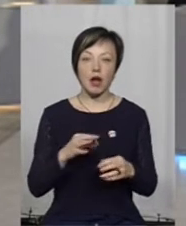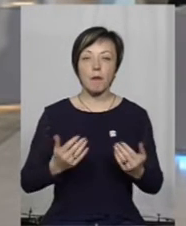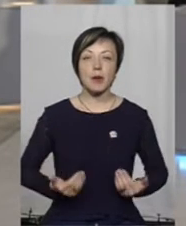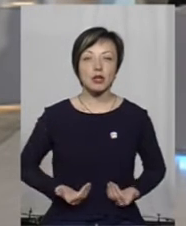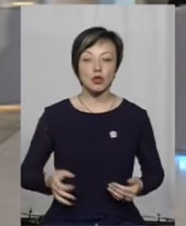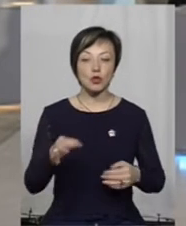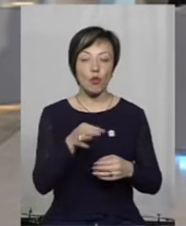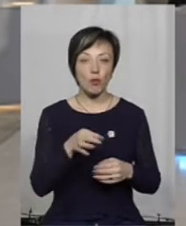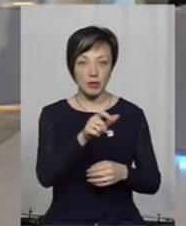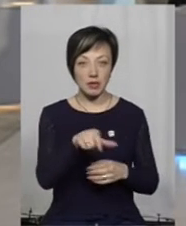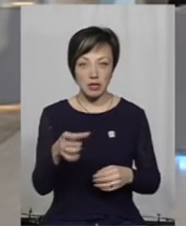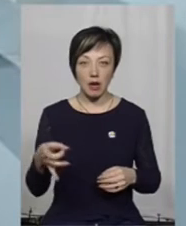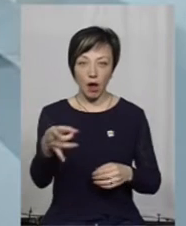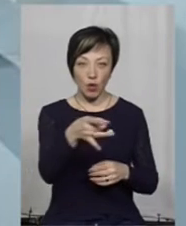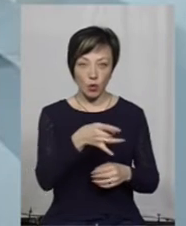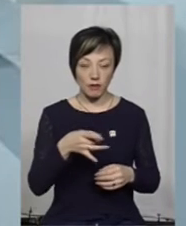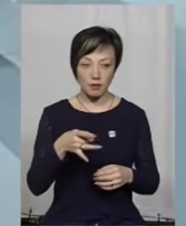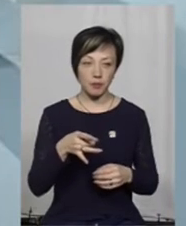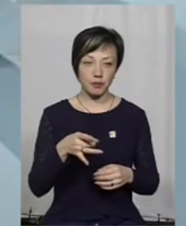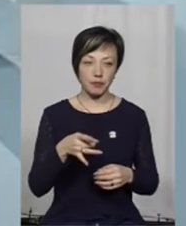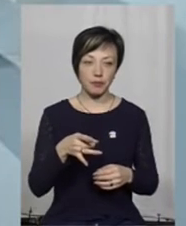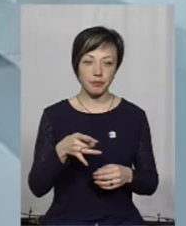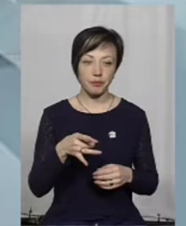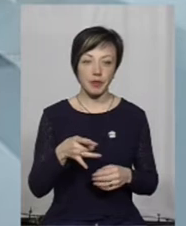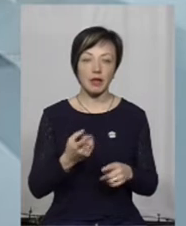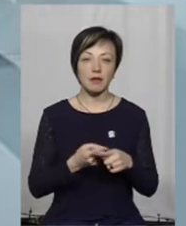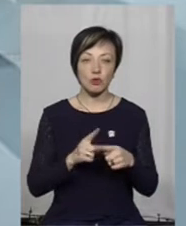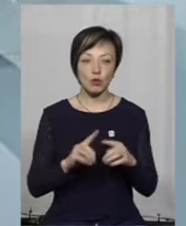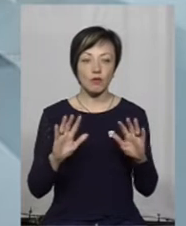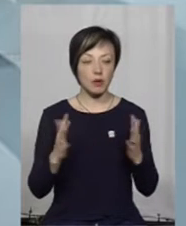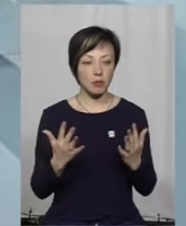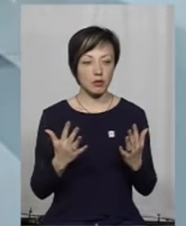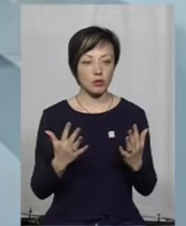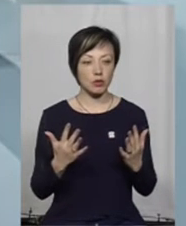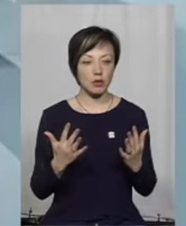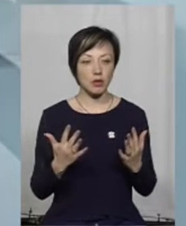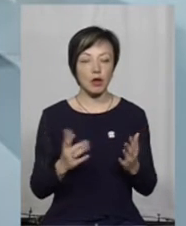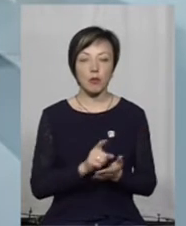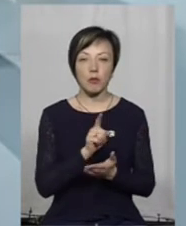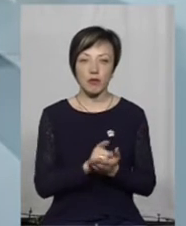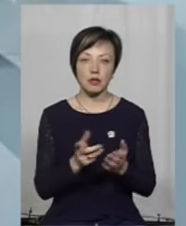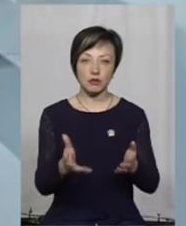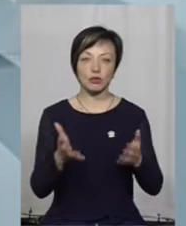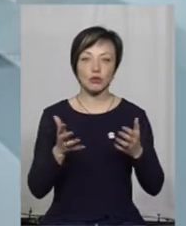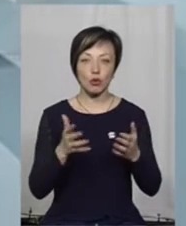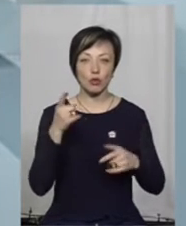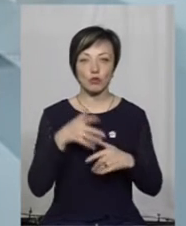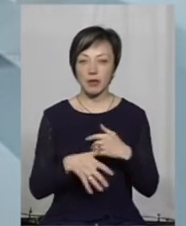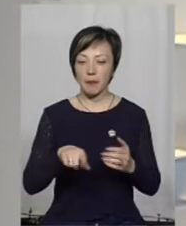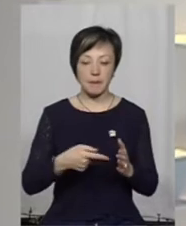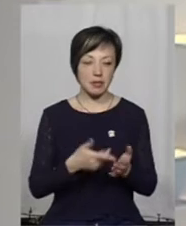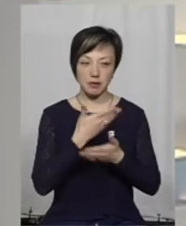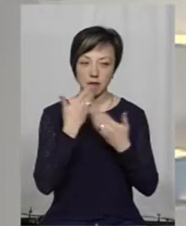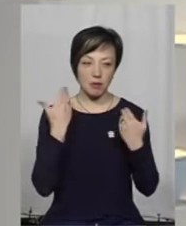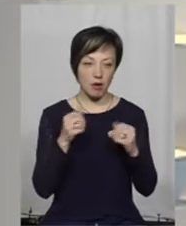області і районів, в даному випадку ми повинні чітко розуміти, що місто не має